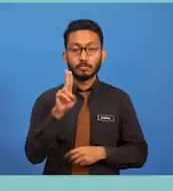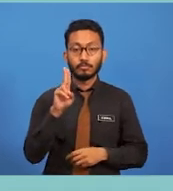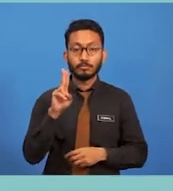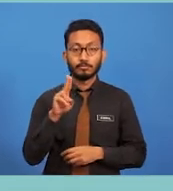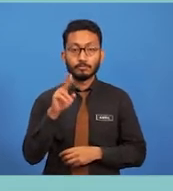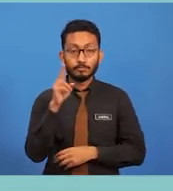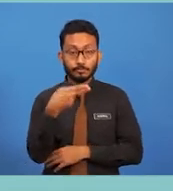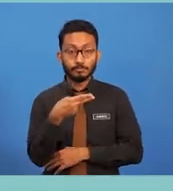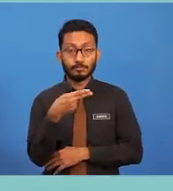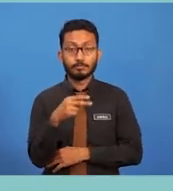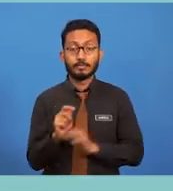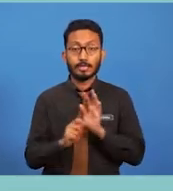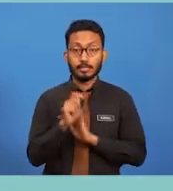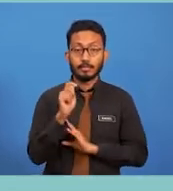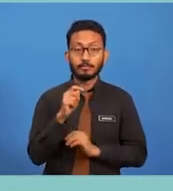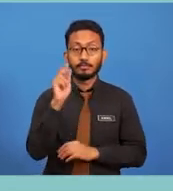asid.